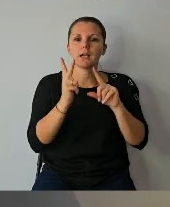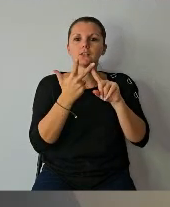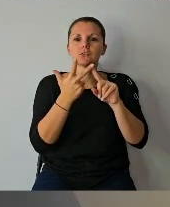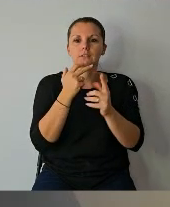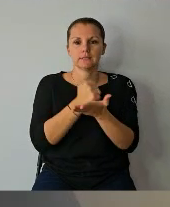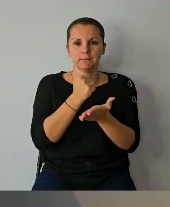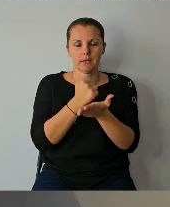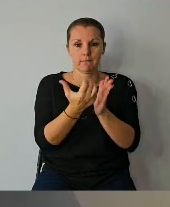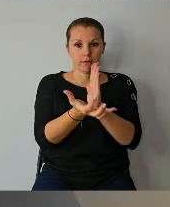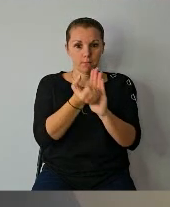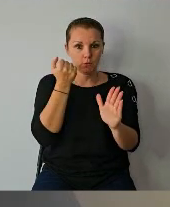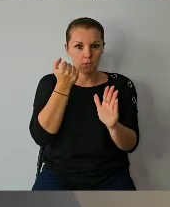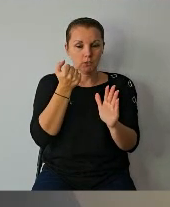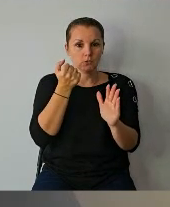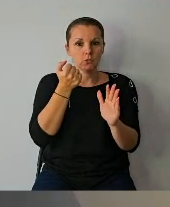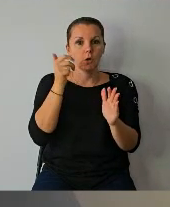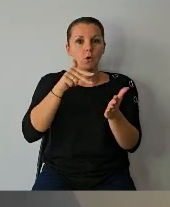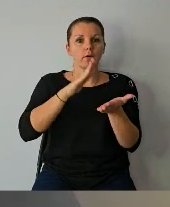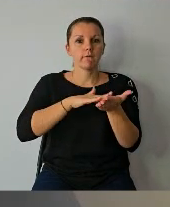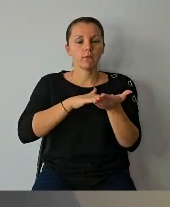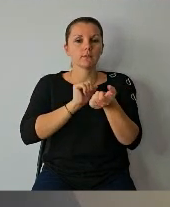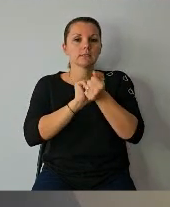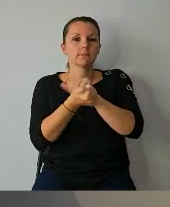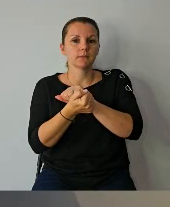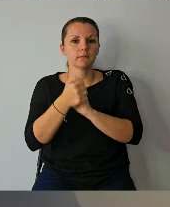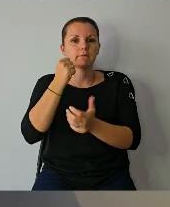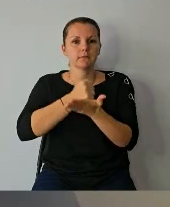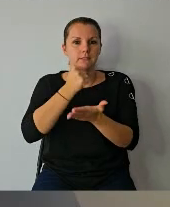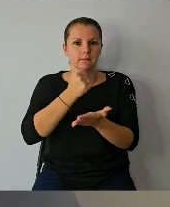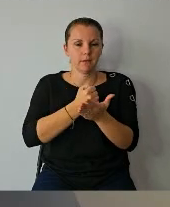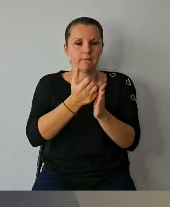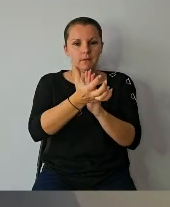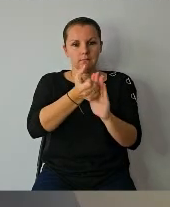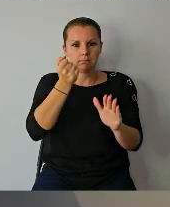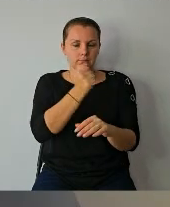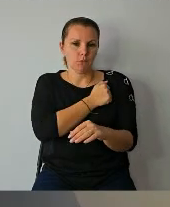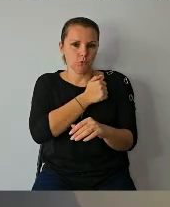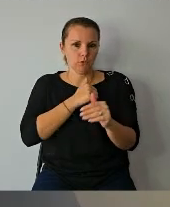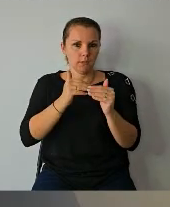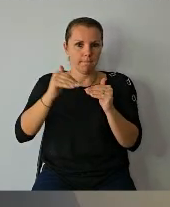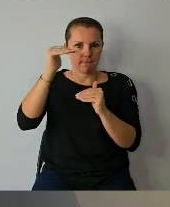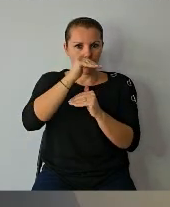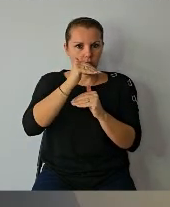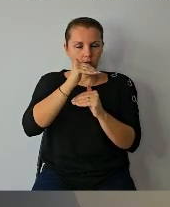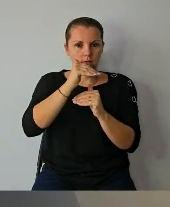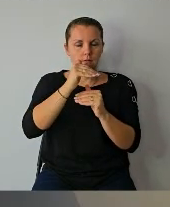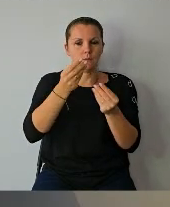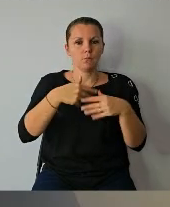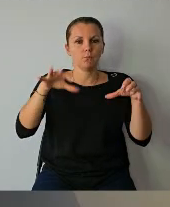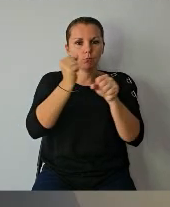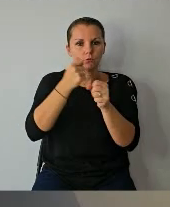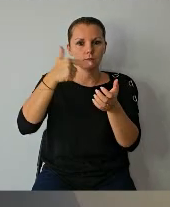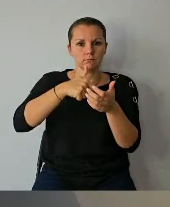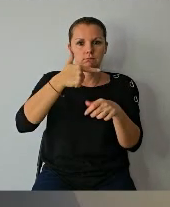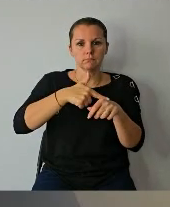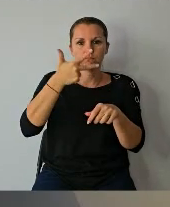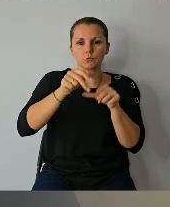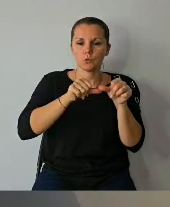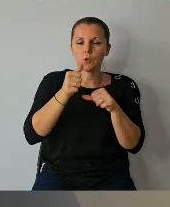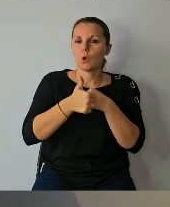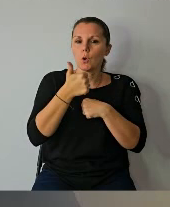sprawa, podjęcie uchwały zmieniającej tym razem uchwałę w sprawie zaciągnięcia zobowiązania ponad budżet 2023 roku. Chodzi tutaj